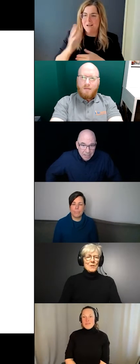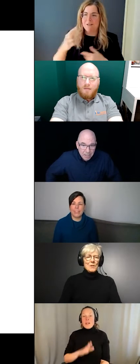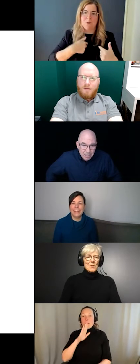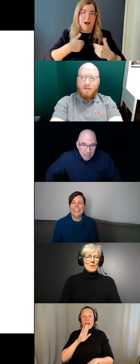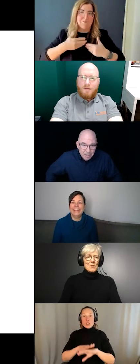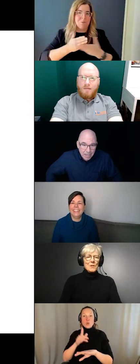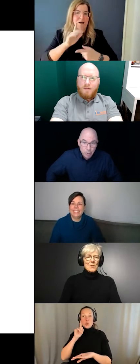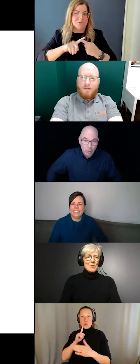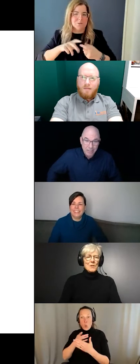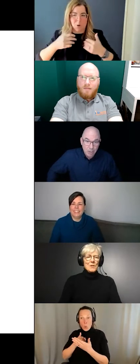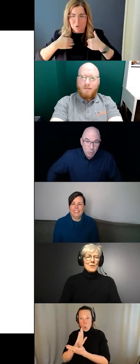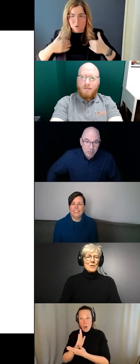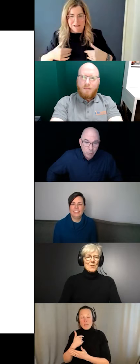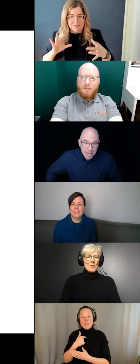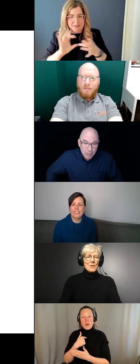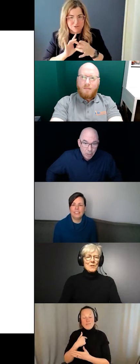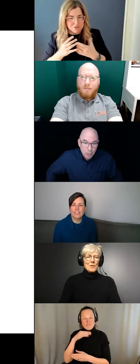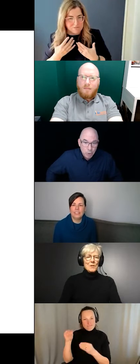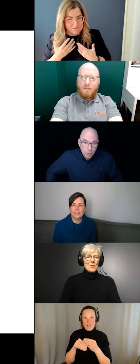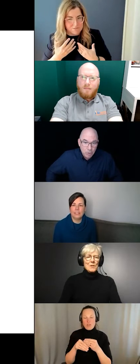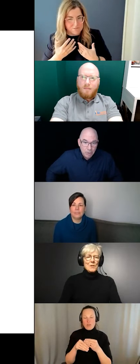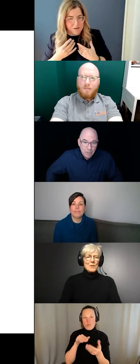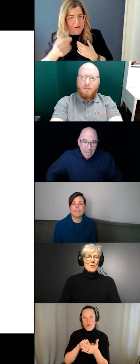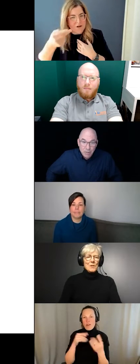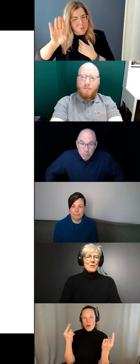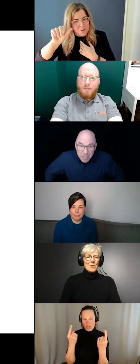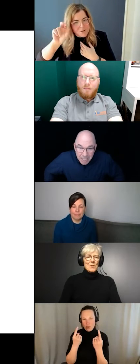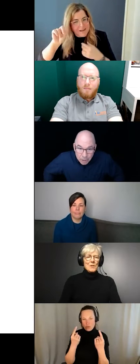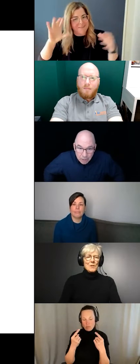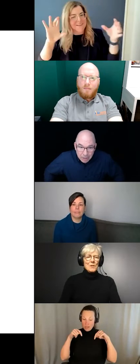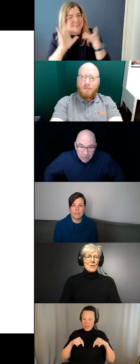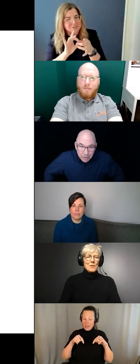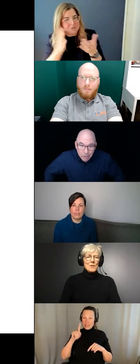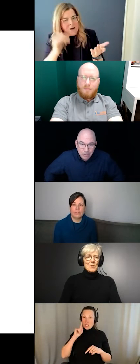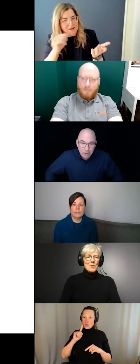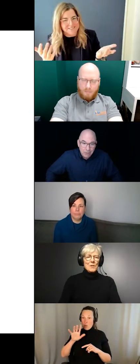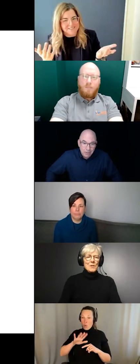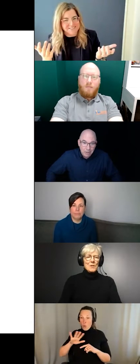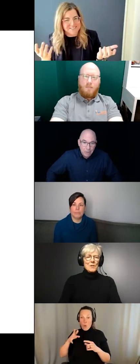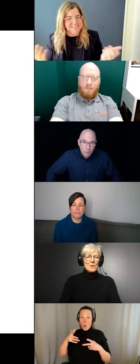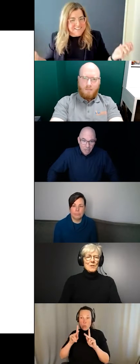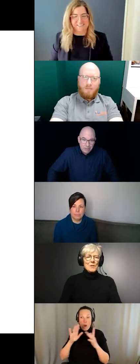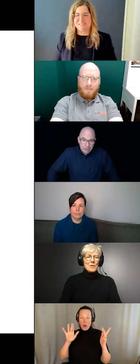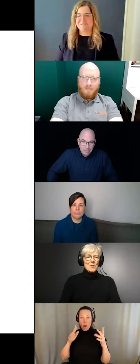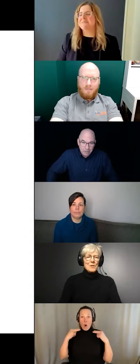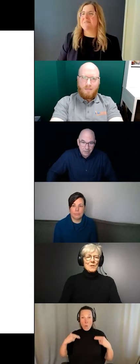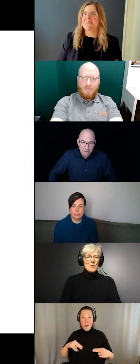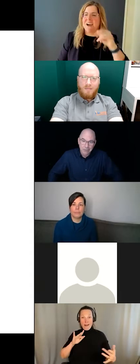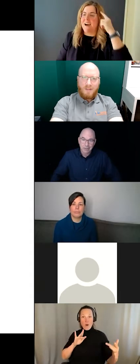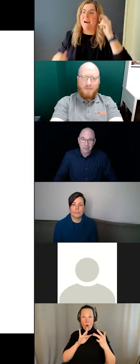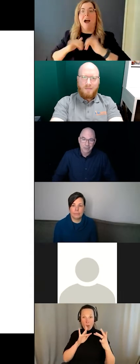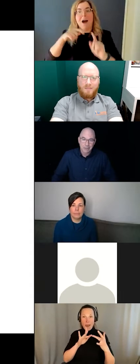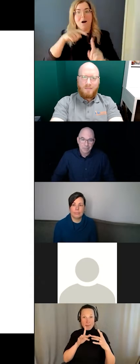on a parlé les droits des sourds et je veux rajouter un autre droit. Nous avons le droit d'avoir